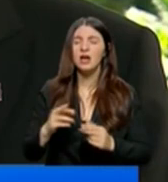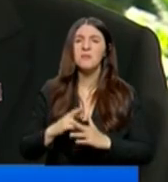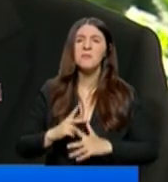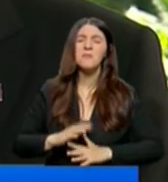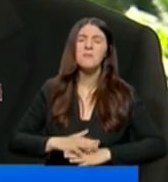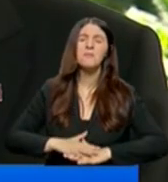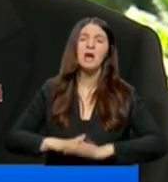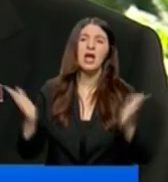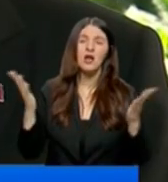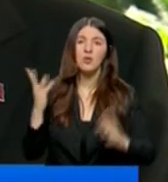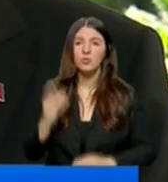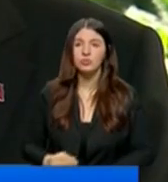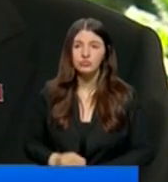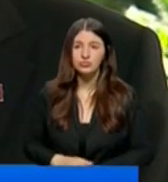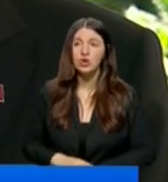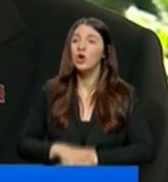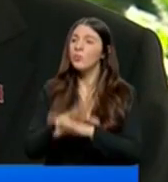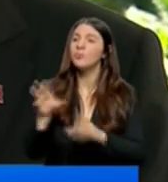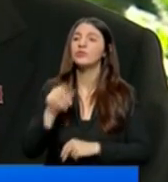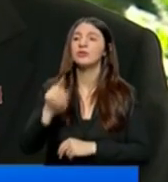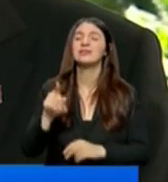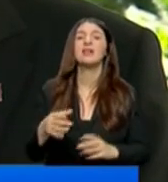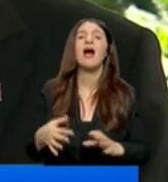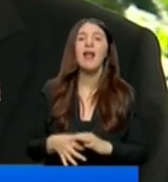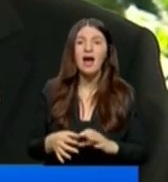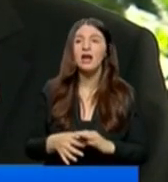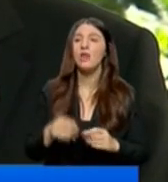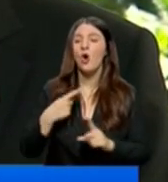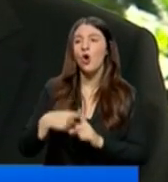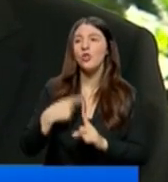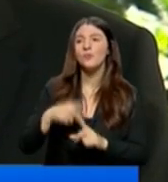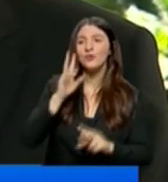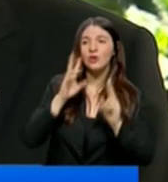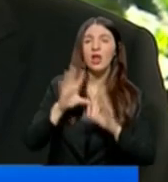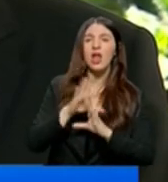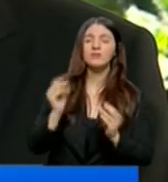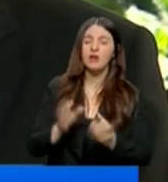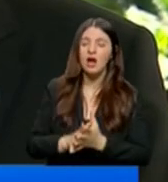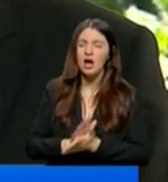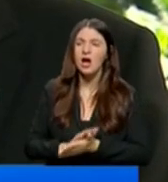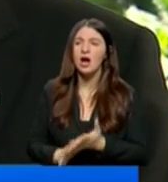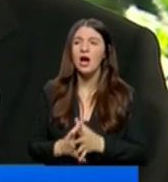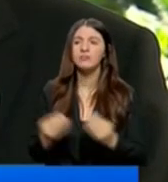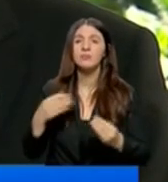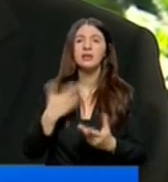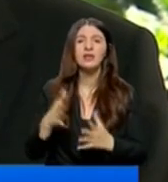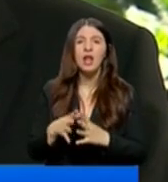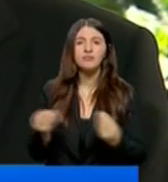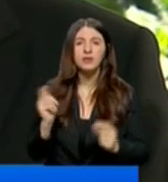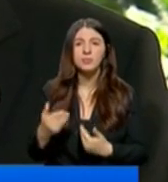yeksan olur. Bütün o sizinle ilgili olumlu algıların tamamı yok olur. Niye ben onu yok